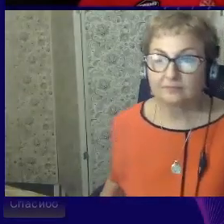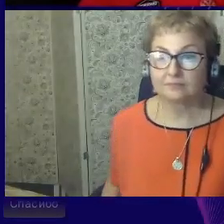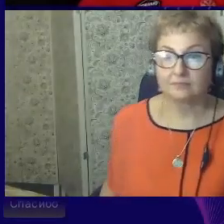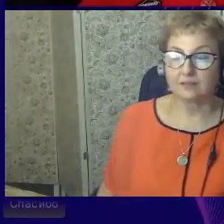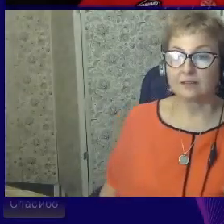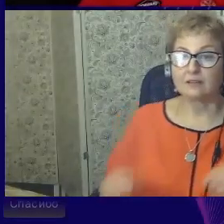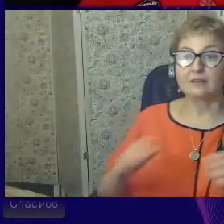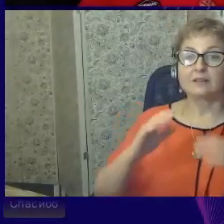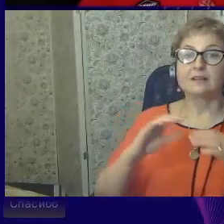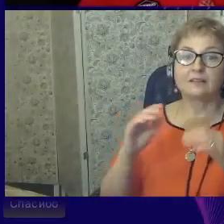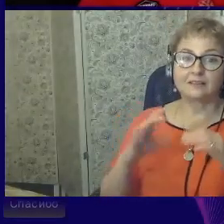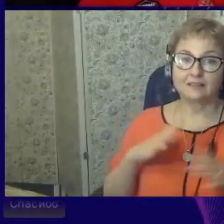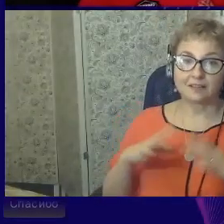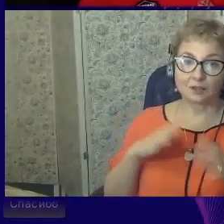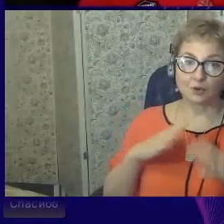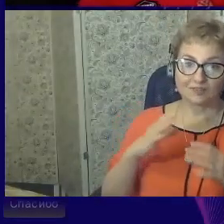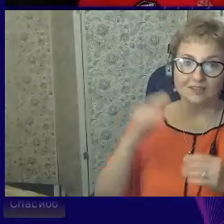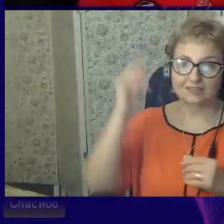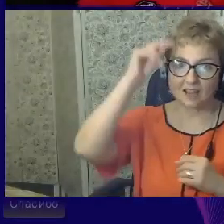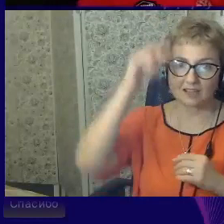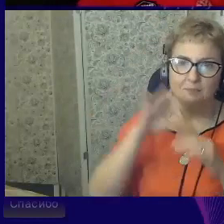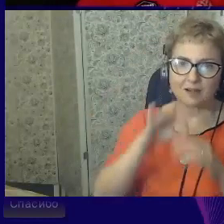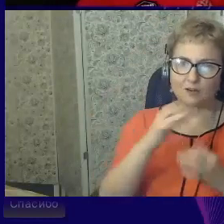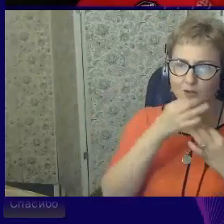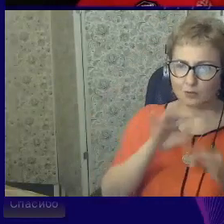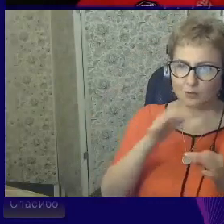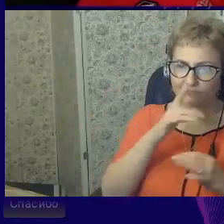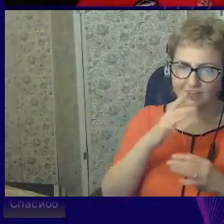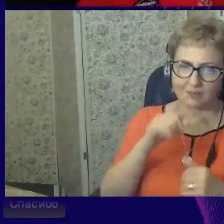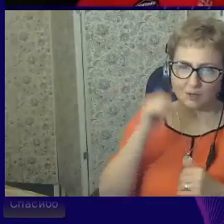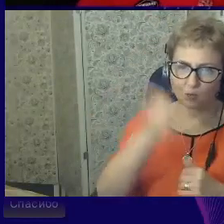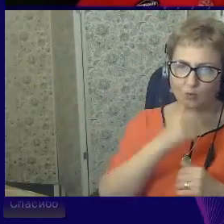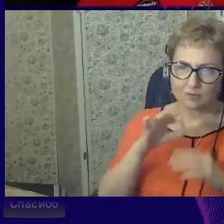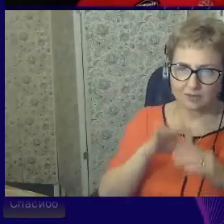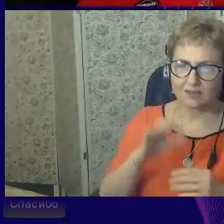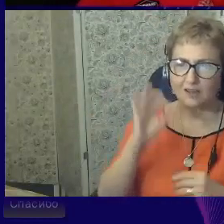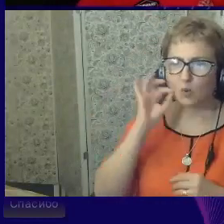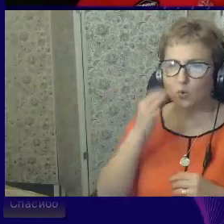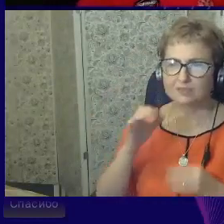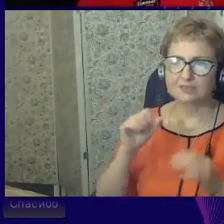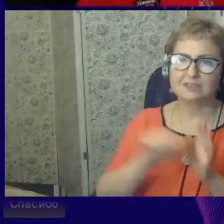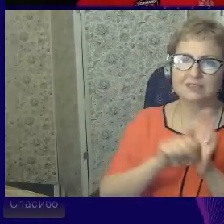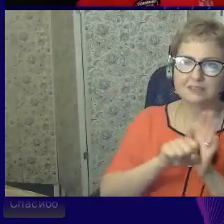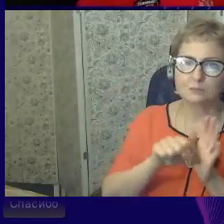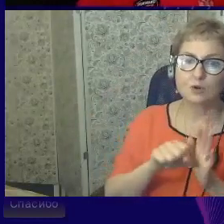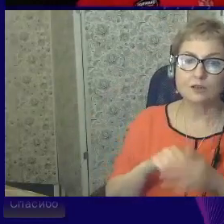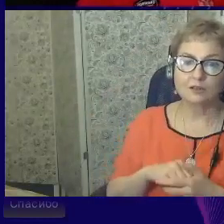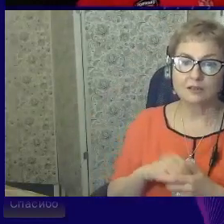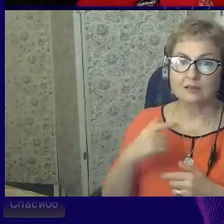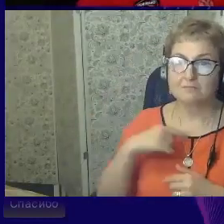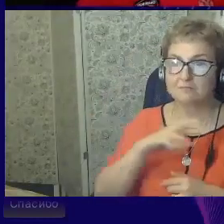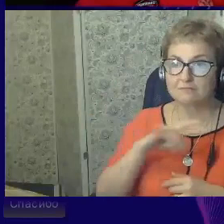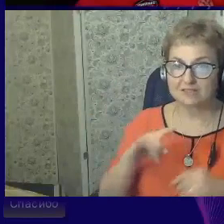Тренировки и занятия у нас, и соревнования в том числе, проводятся в любое время года, и осенью, и зимой.